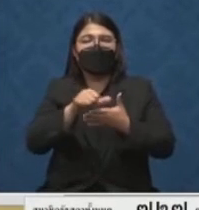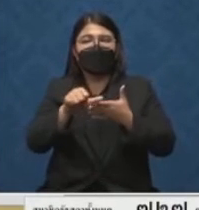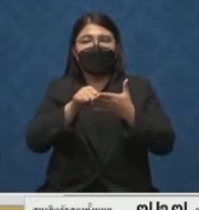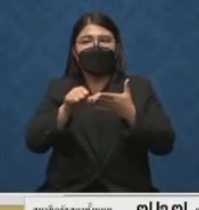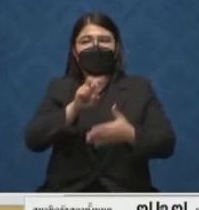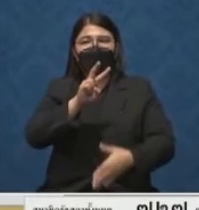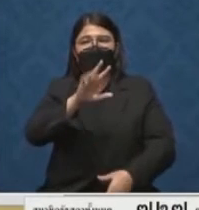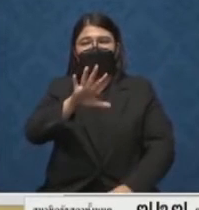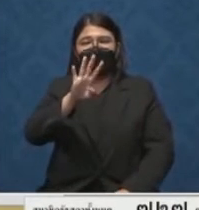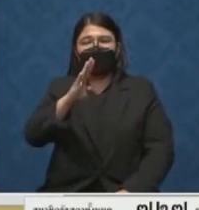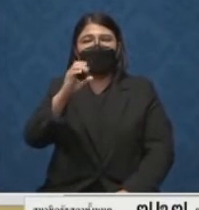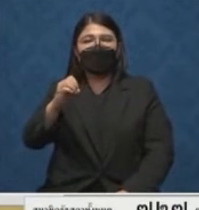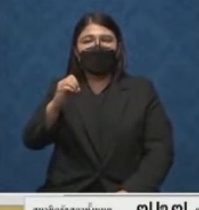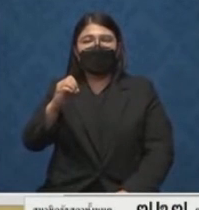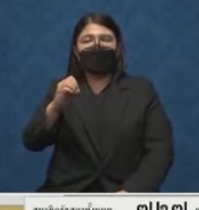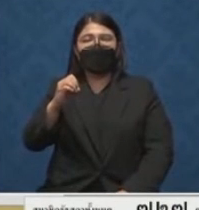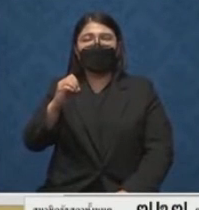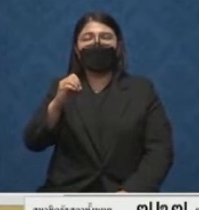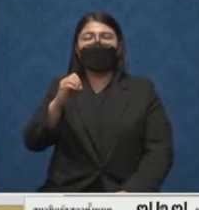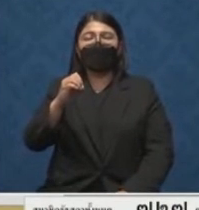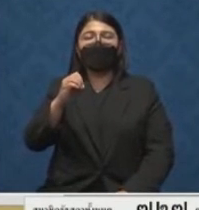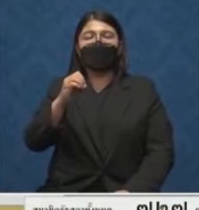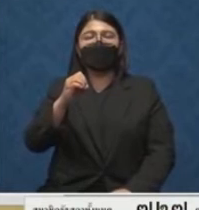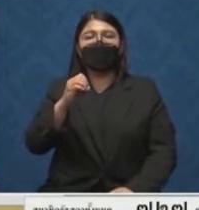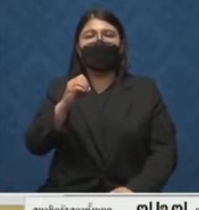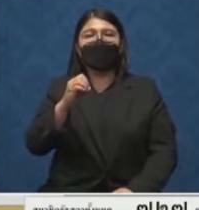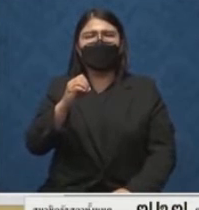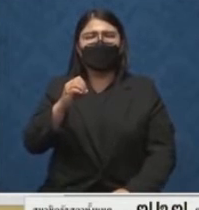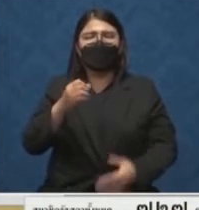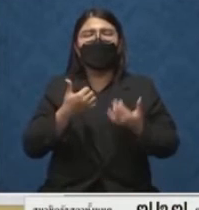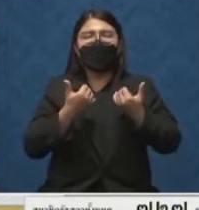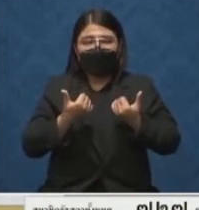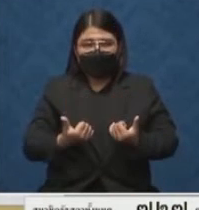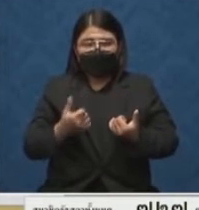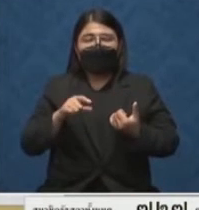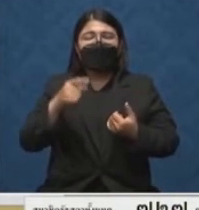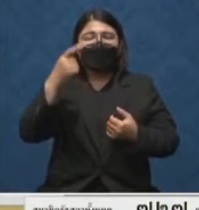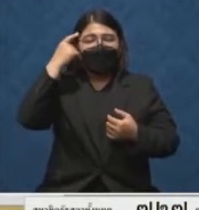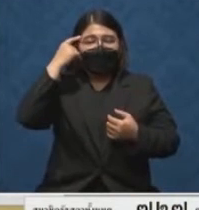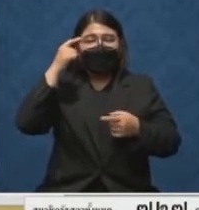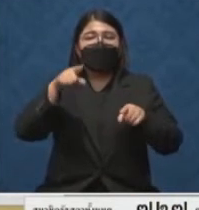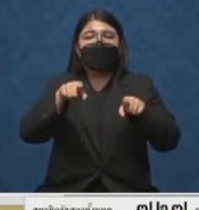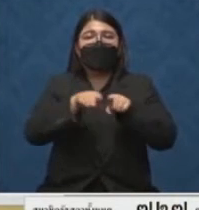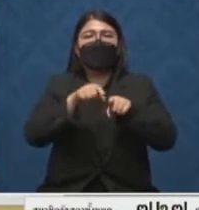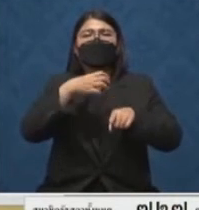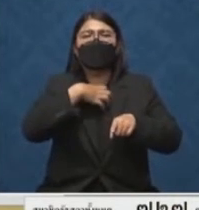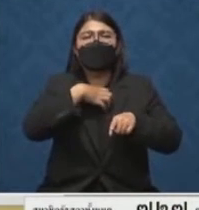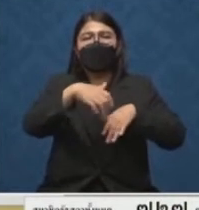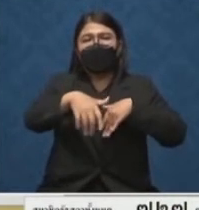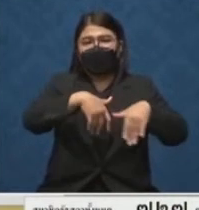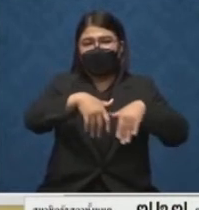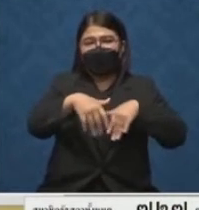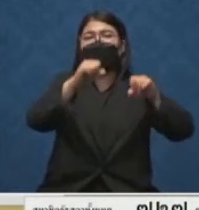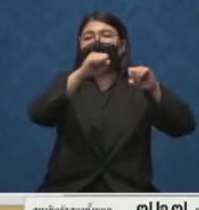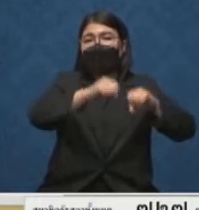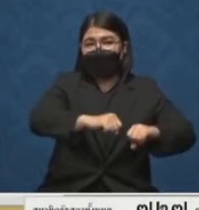211ที่แต่ครานี้ผมเห็นด้วยว่ถ้ต้องให้พ สมัทำประชะมติเสยกอนประก